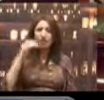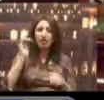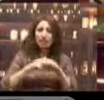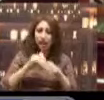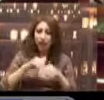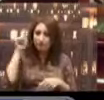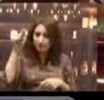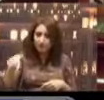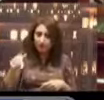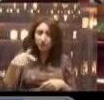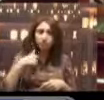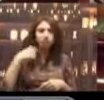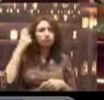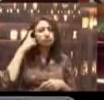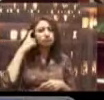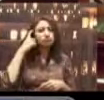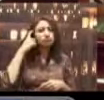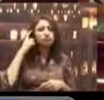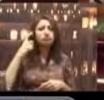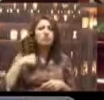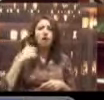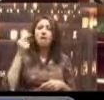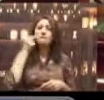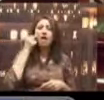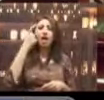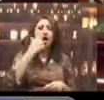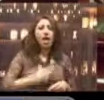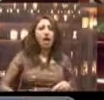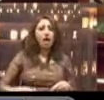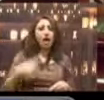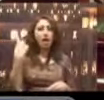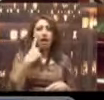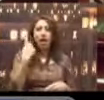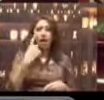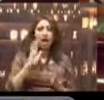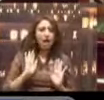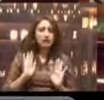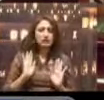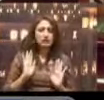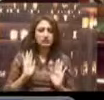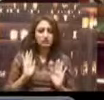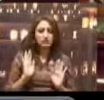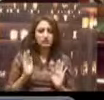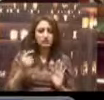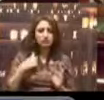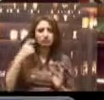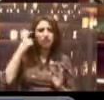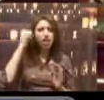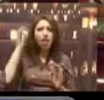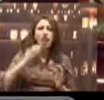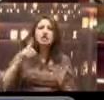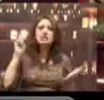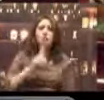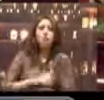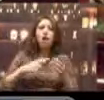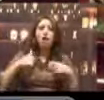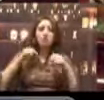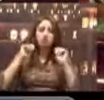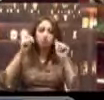الانتخابات قلت انا كبني ادم العبد الفقير يوسف الشريف عليا واجب ان اعمل ايه في